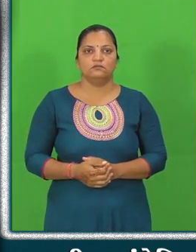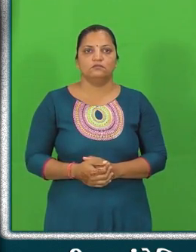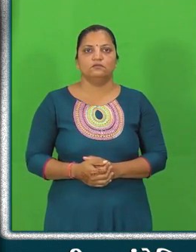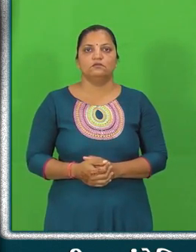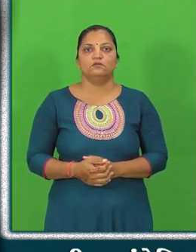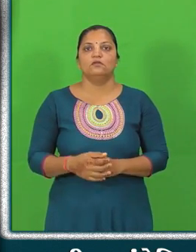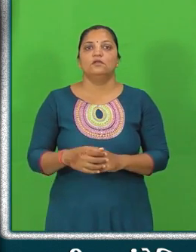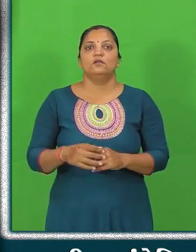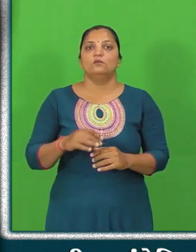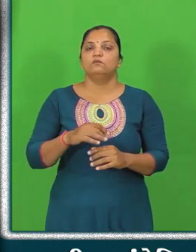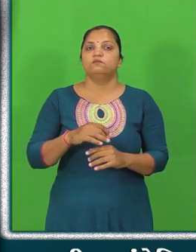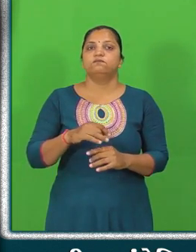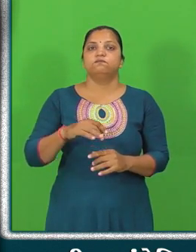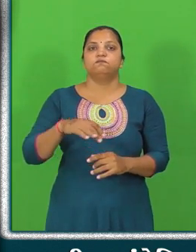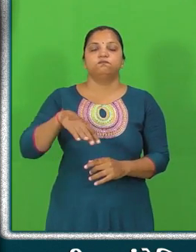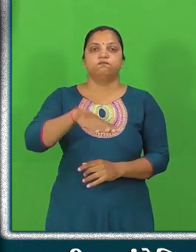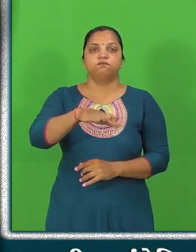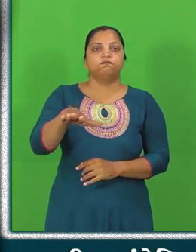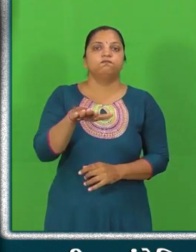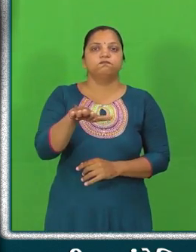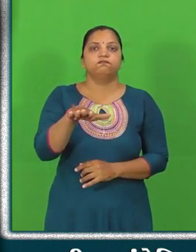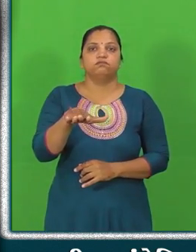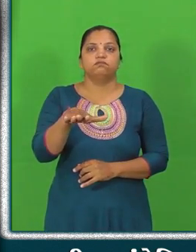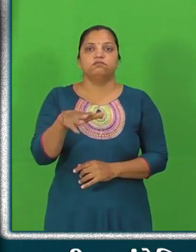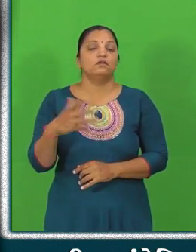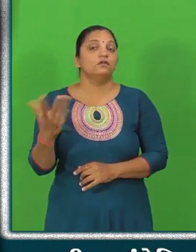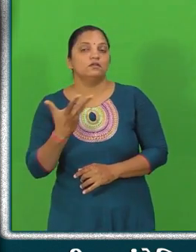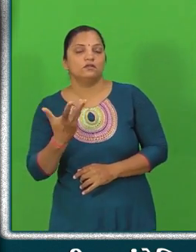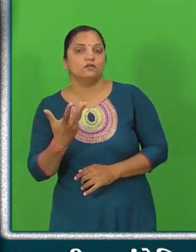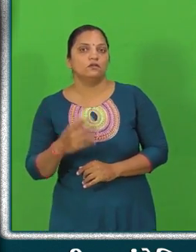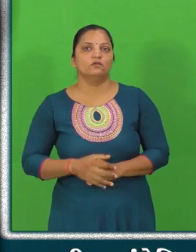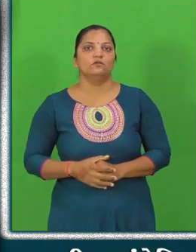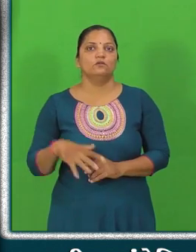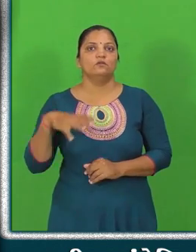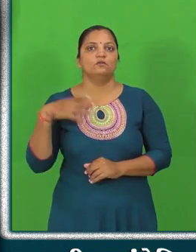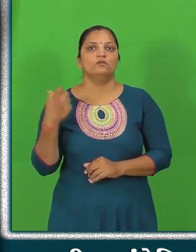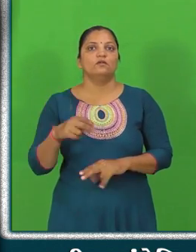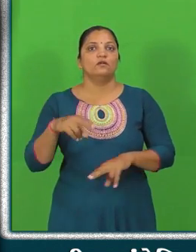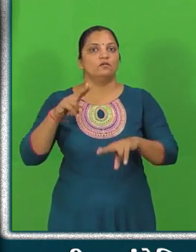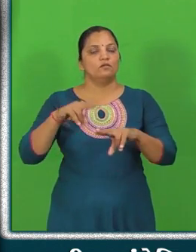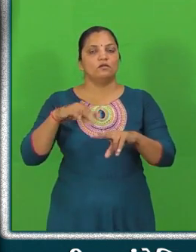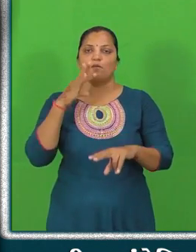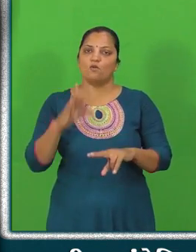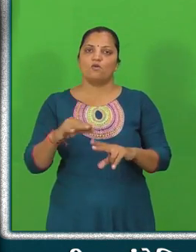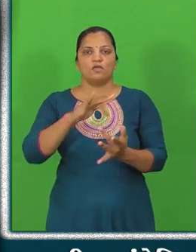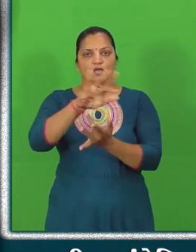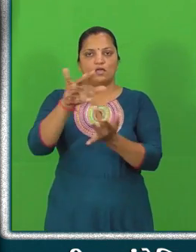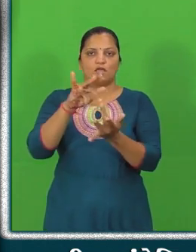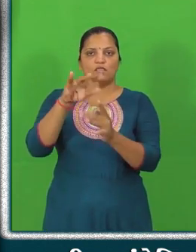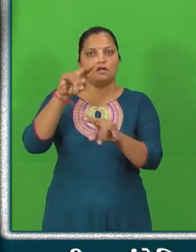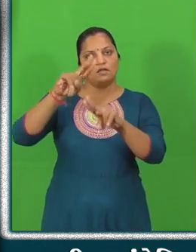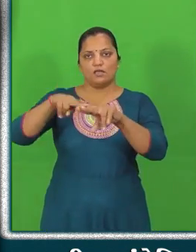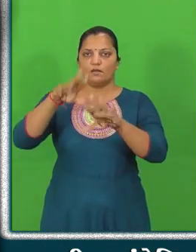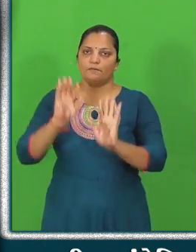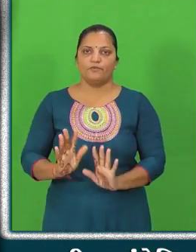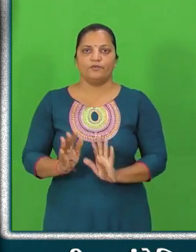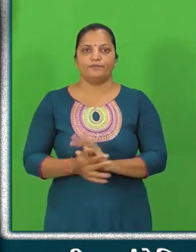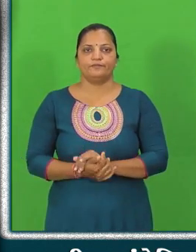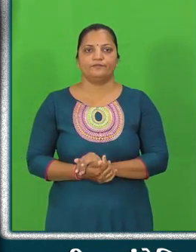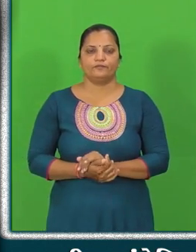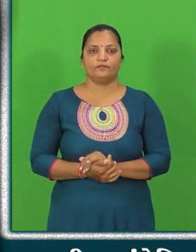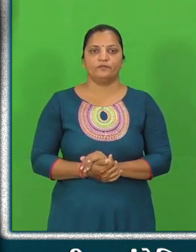સ્થાન પ્રકાર કેવો મળશે. તો પ્રતિબિંબનું ક્યાં મળશે, પ્રતિબિંબનું સ્થાન ક્યાં હશે, મુખ્ય કેન્દ્ર એફ પર.